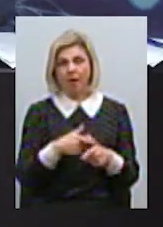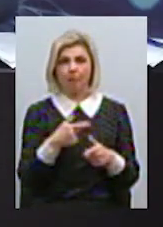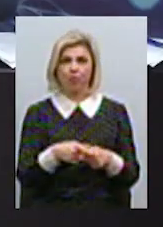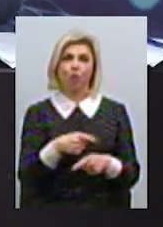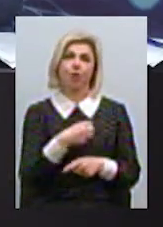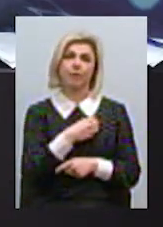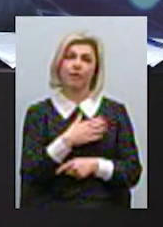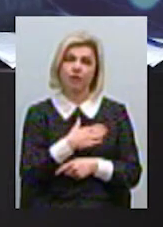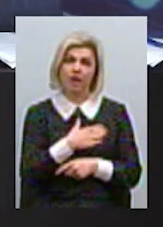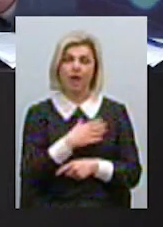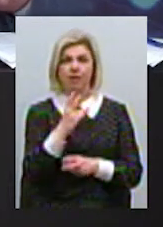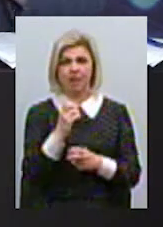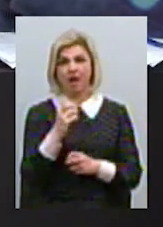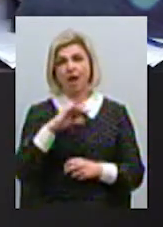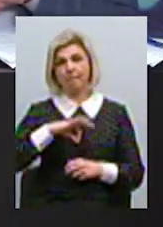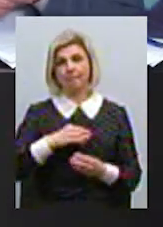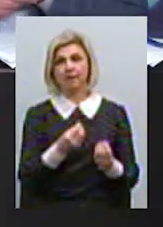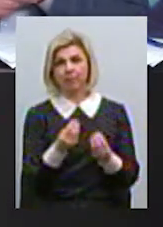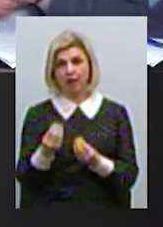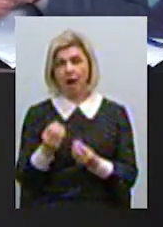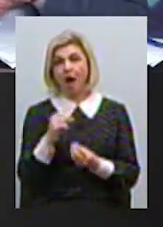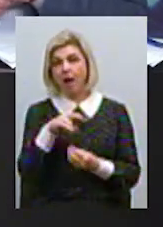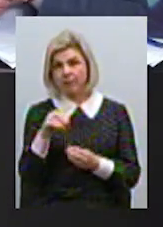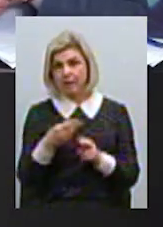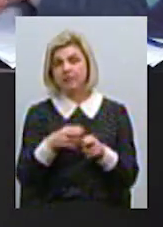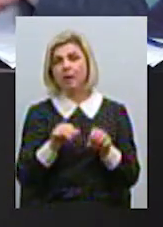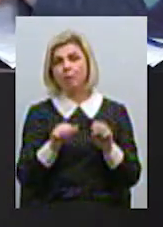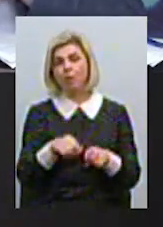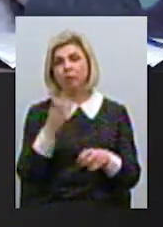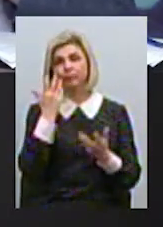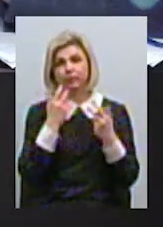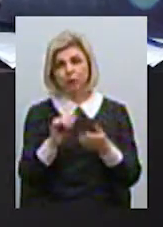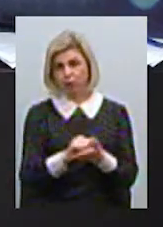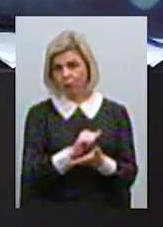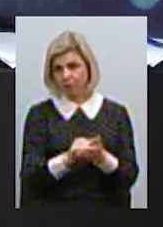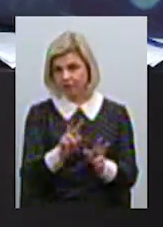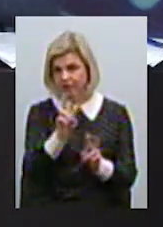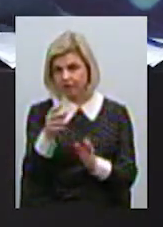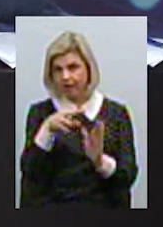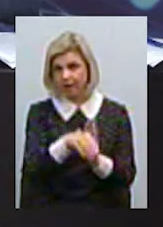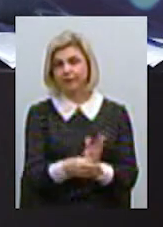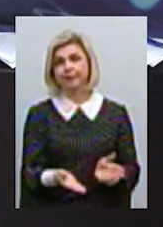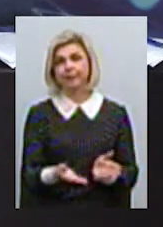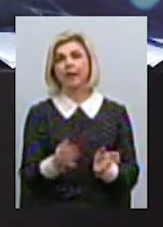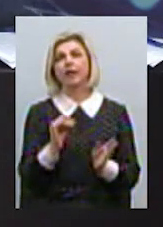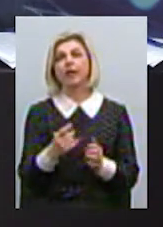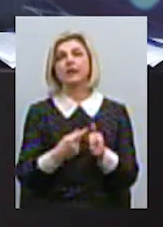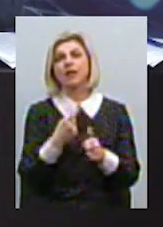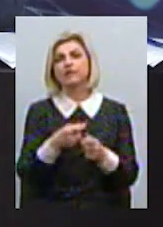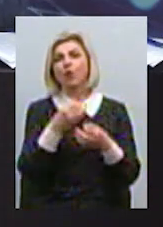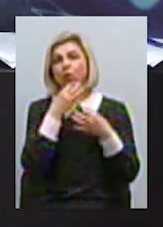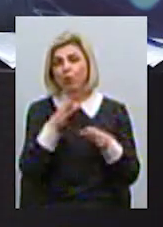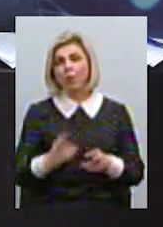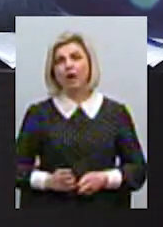Але рейдерством можна назвати і підробку документів. Рейдерством можна назвати будь-який кримінальний